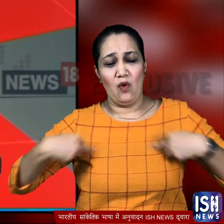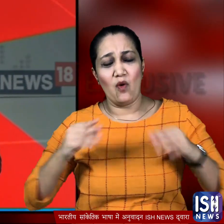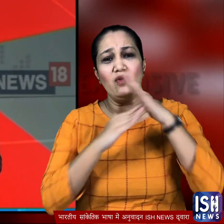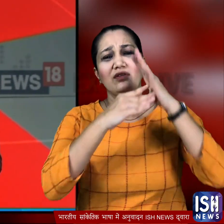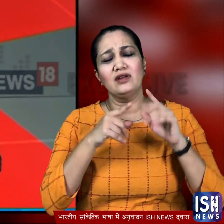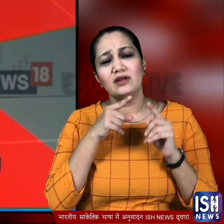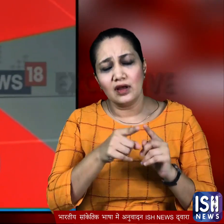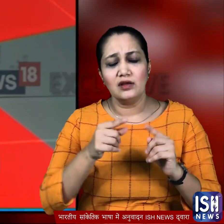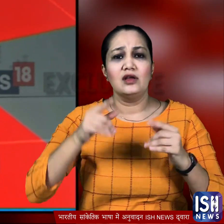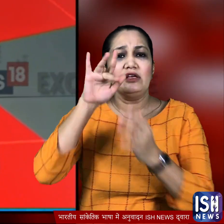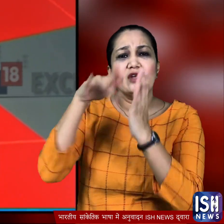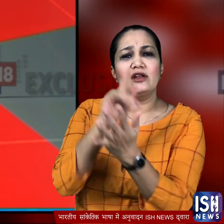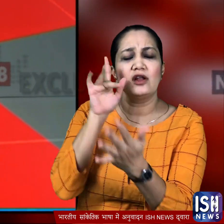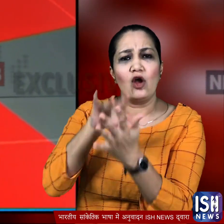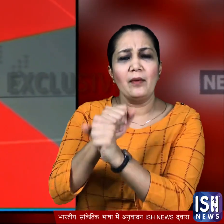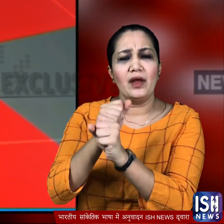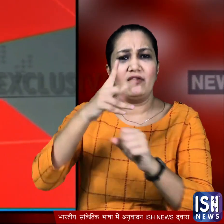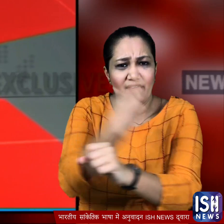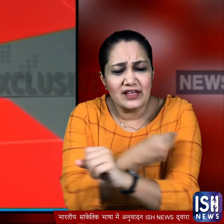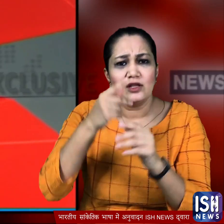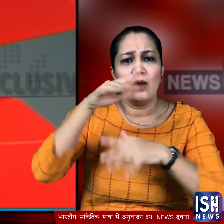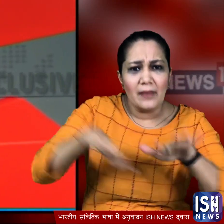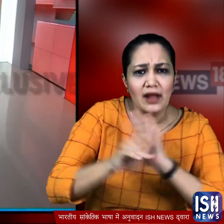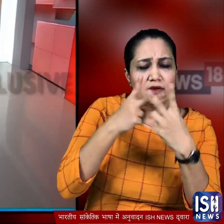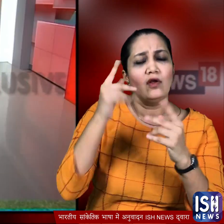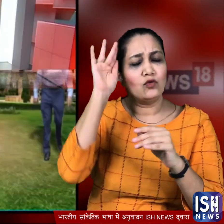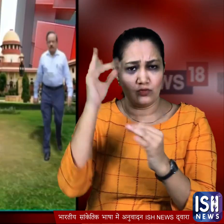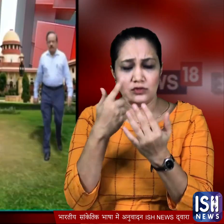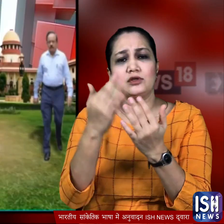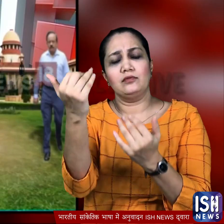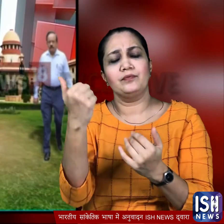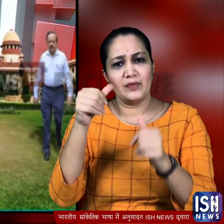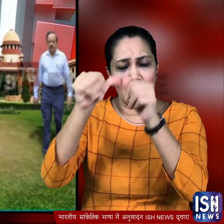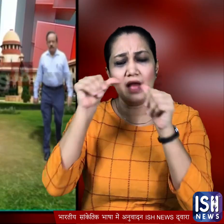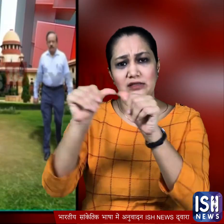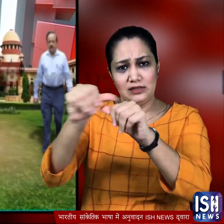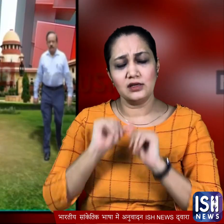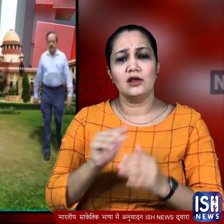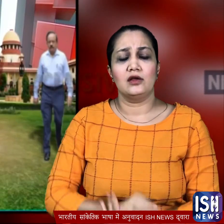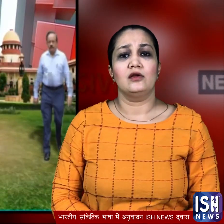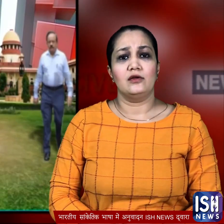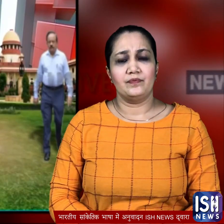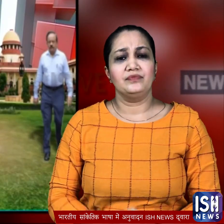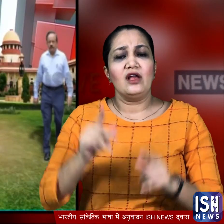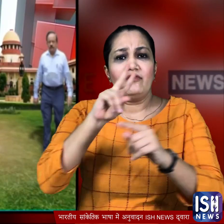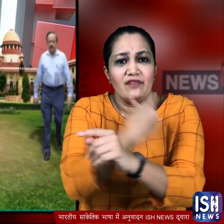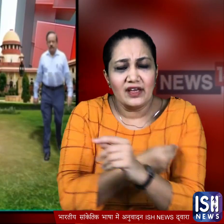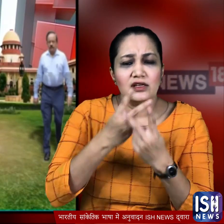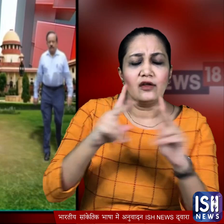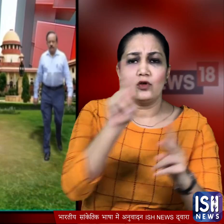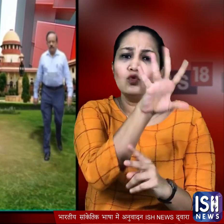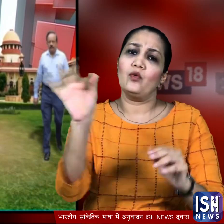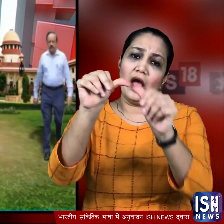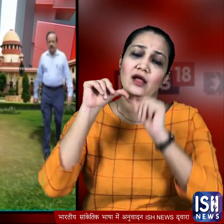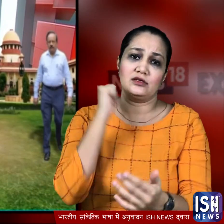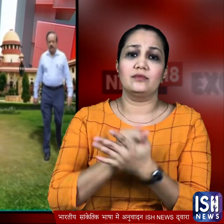नीति पर केंद्र सरकार से जवाब मांगा। न्यूज़ 18 के विक्रांत यादव की रिपोर्ट है कि सुप्रीम कोर्ट ने अपने आदेश में वैक्सीनेशन नीति पर केंद्र से 2 हफ्ते में